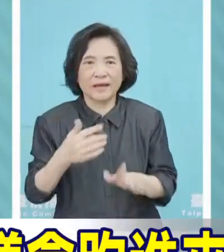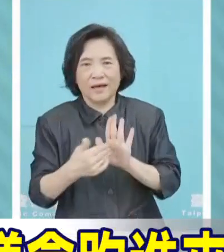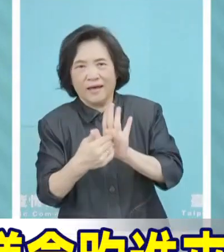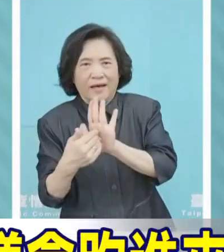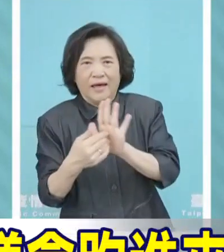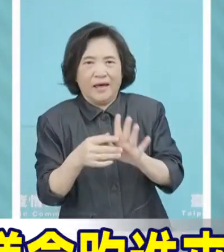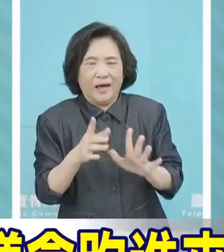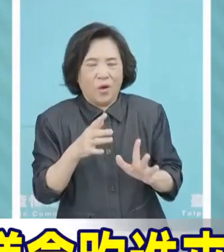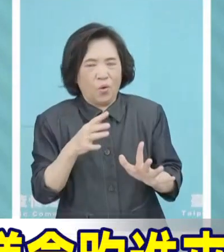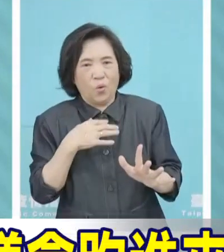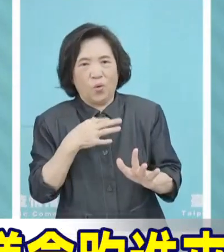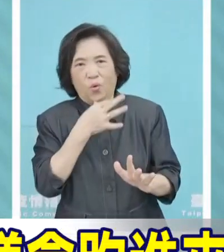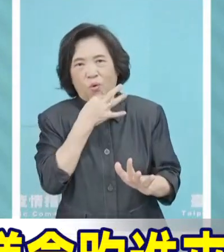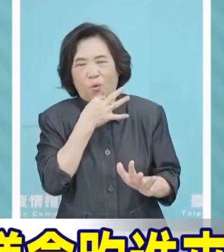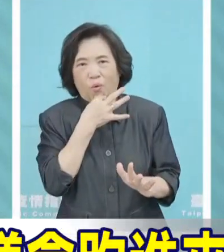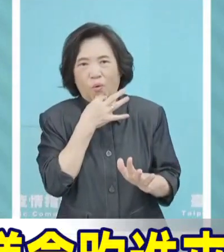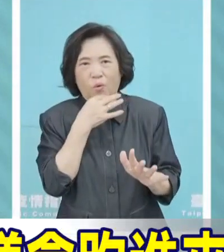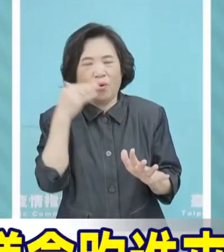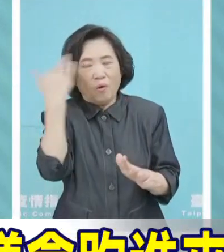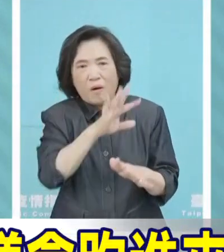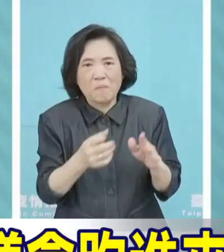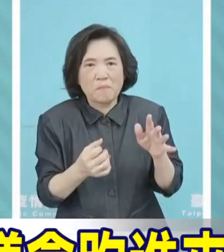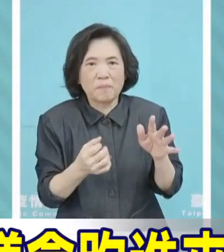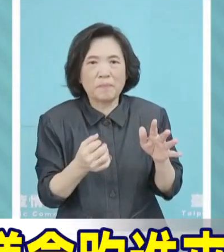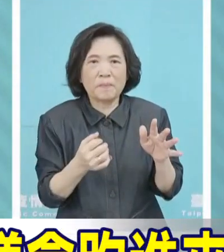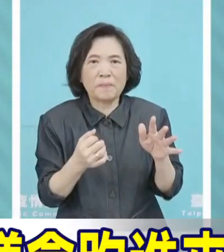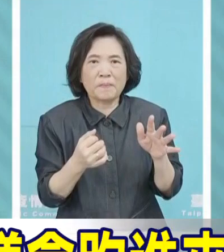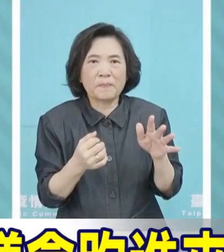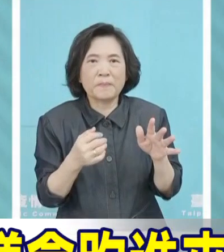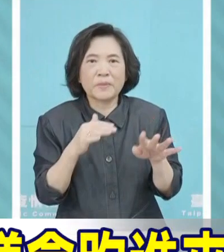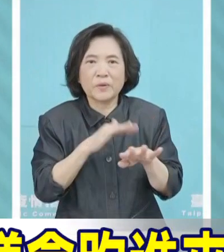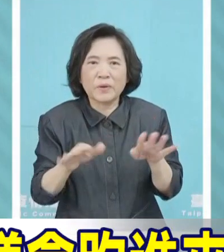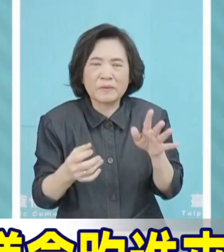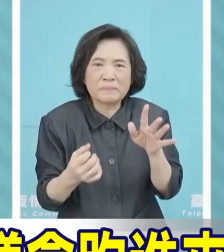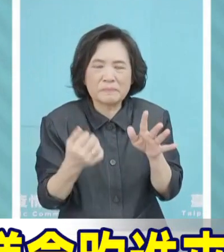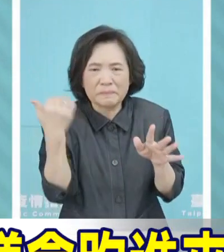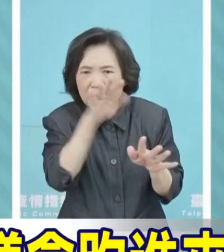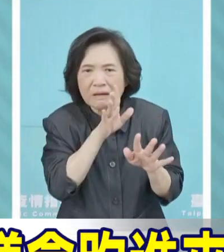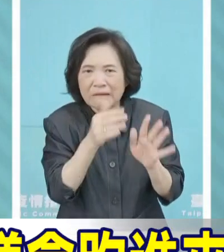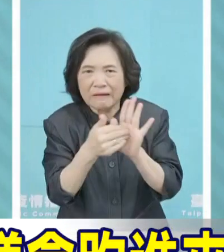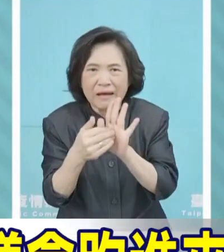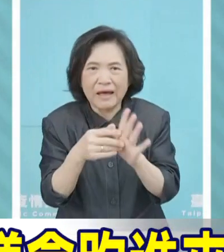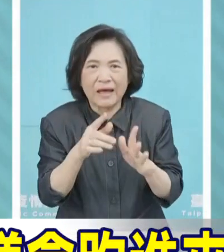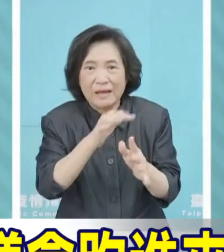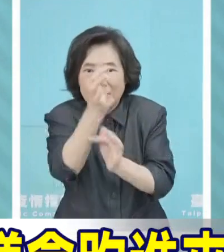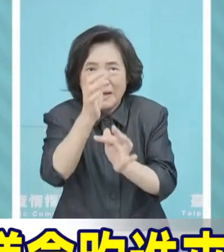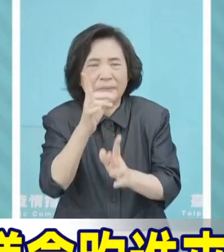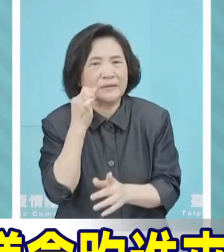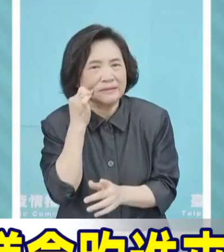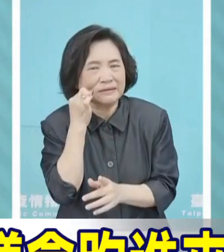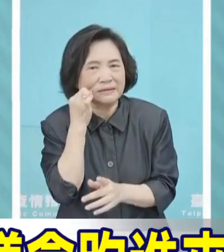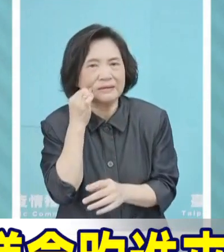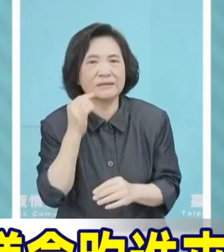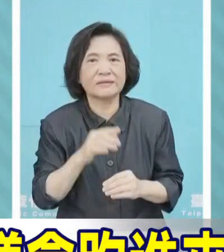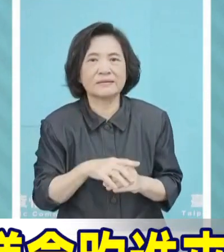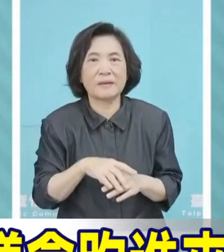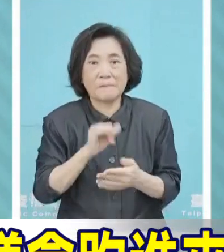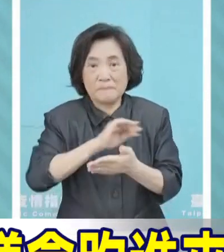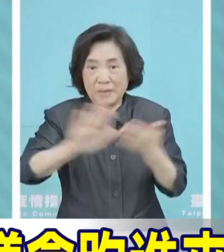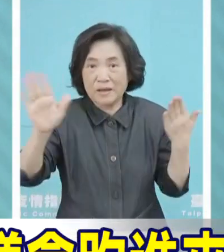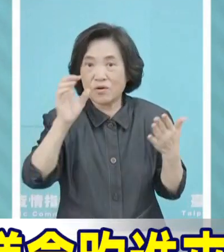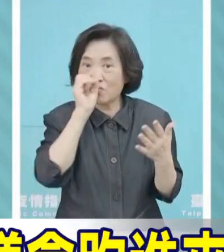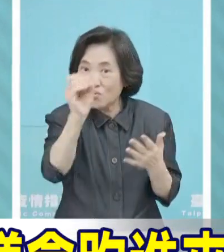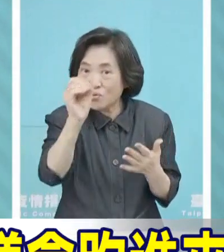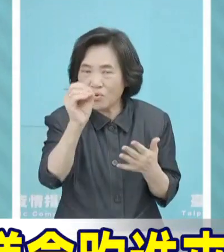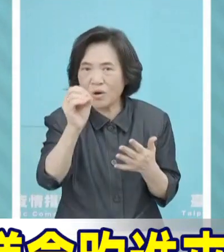以老实讲，这本来就是一个，我这个已经讲过很多遍了，你知道吗？清零是个目标了哈。